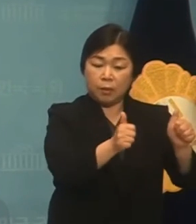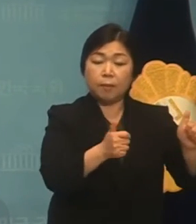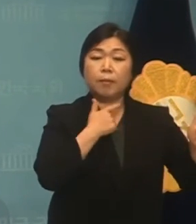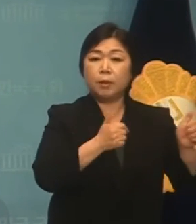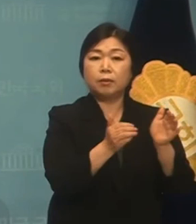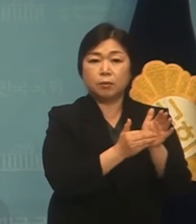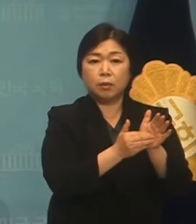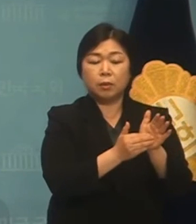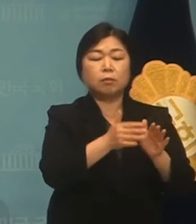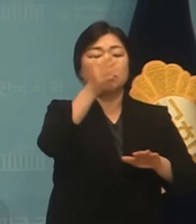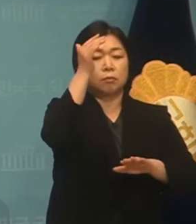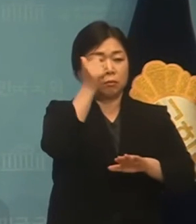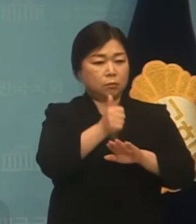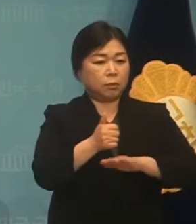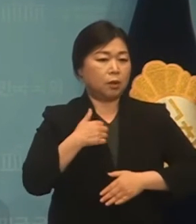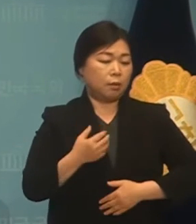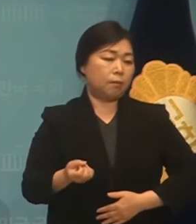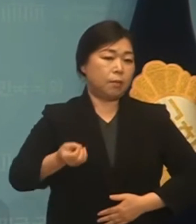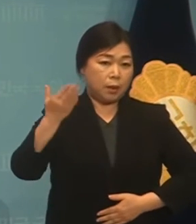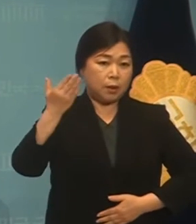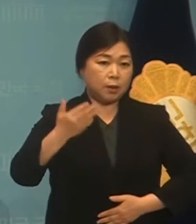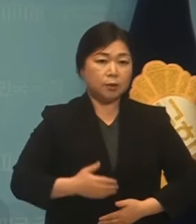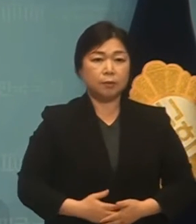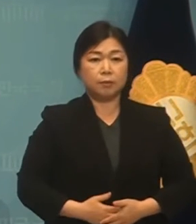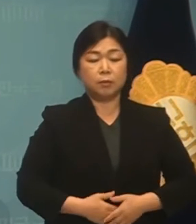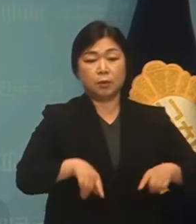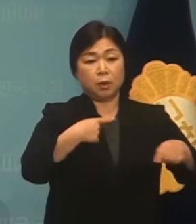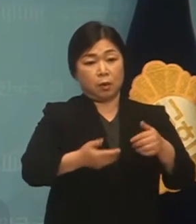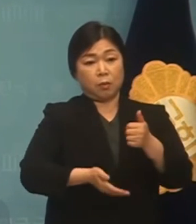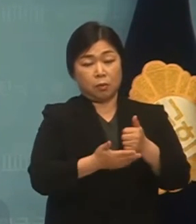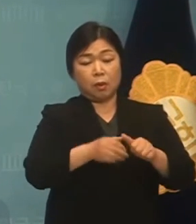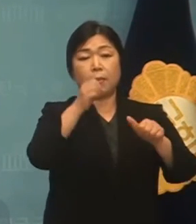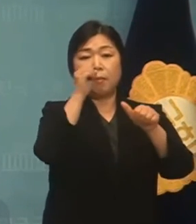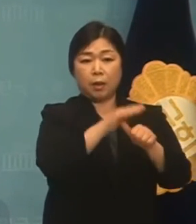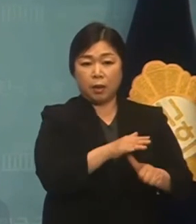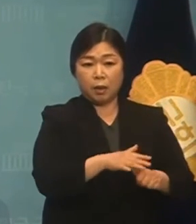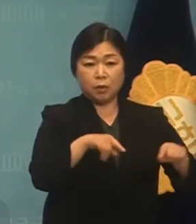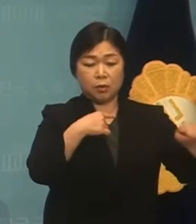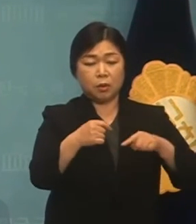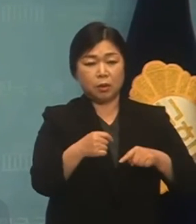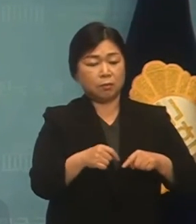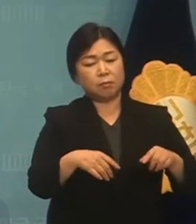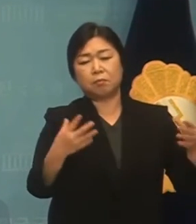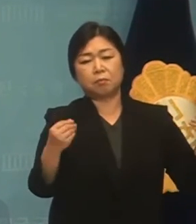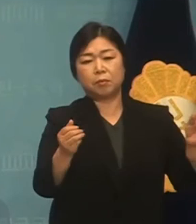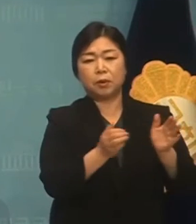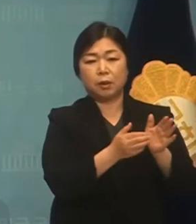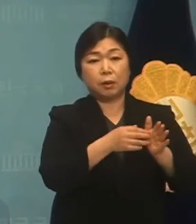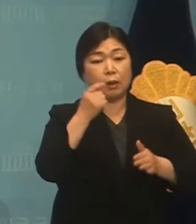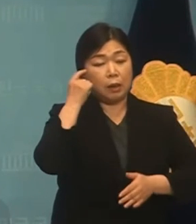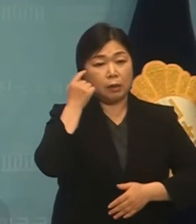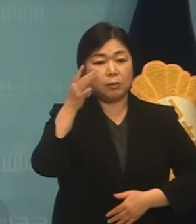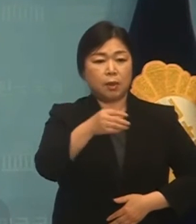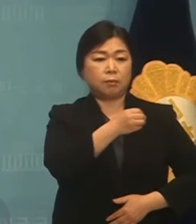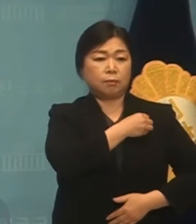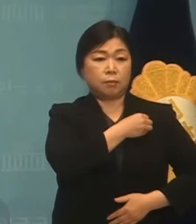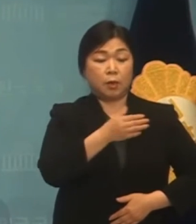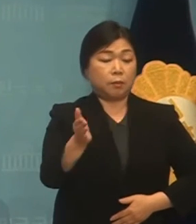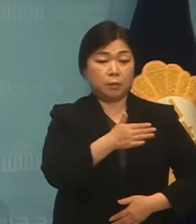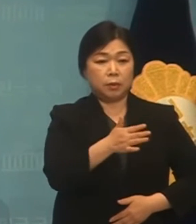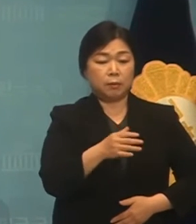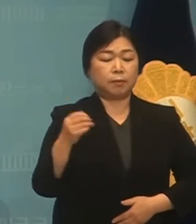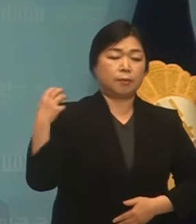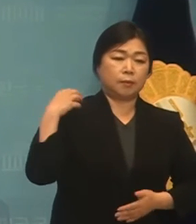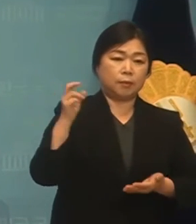받았지만 보란듯이 다시 일어섰습니다. 당의 공천에 탈락하고 정치 생명이 끝났다 생각했지만 무소속으로